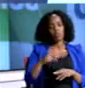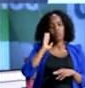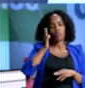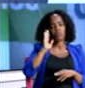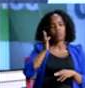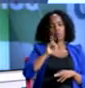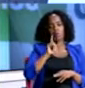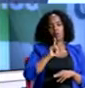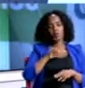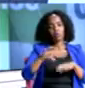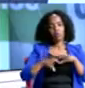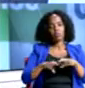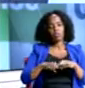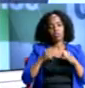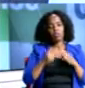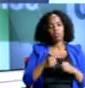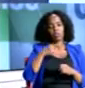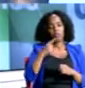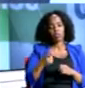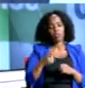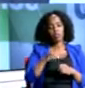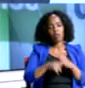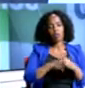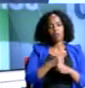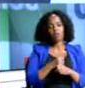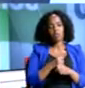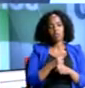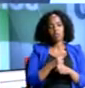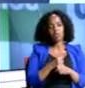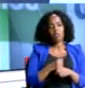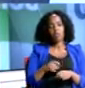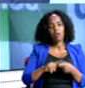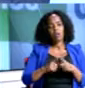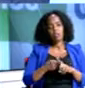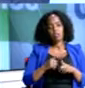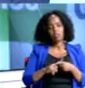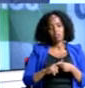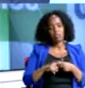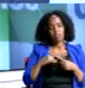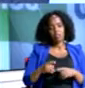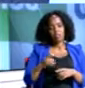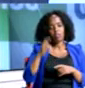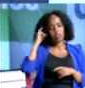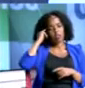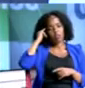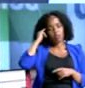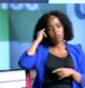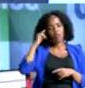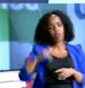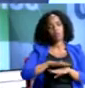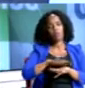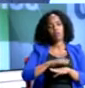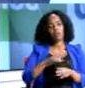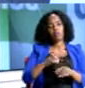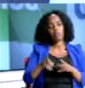fuldetimo malgochun ni dendame yarjudu akadunya tisega akabiyatis kanirat yaru denden ranura yegem